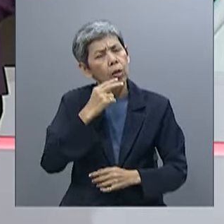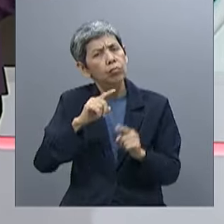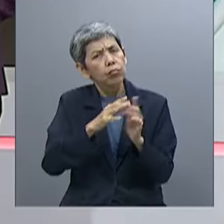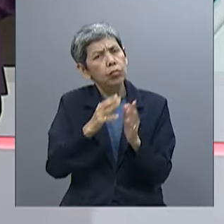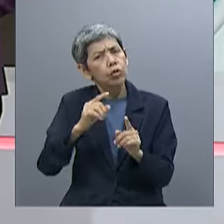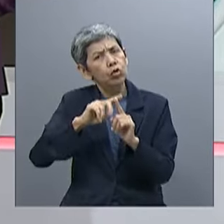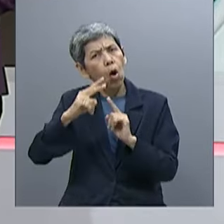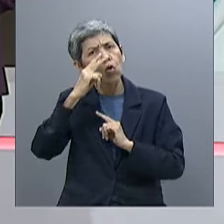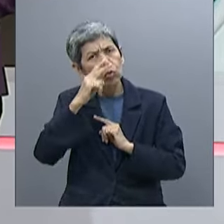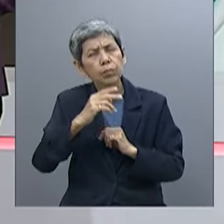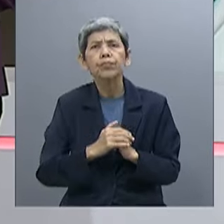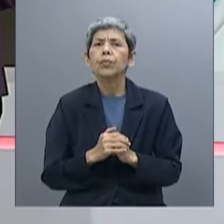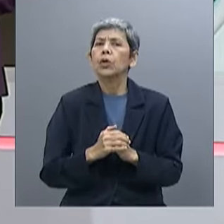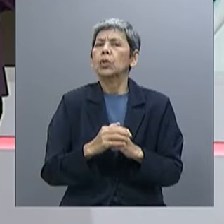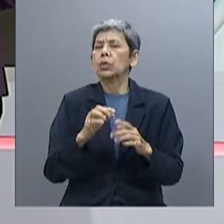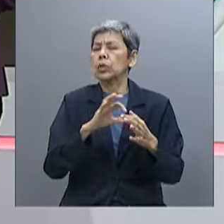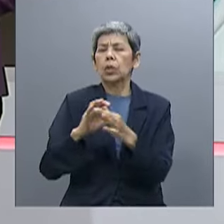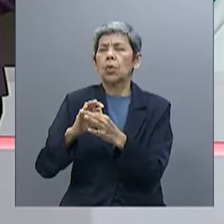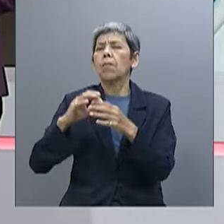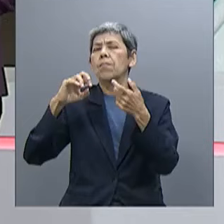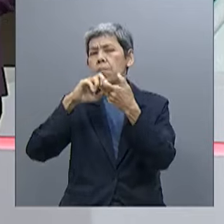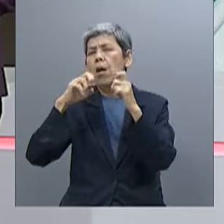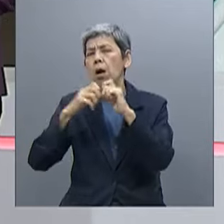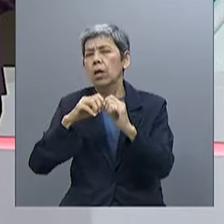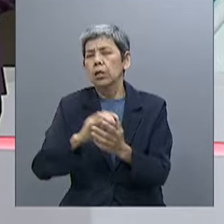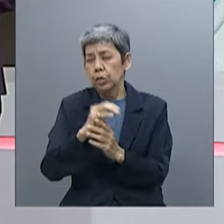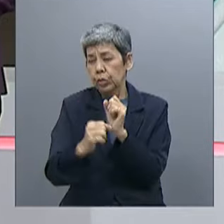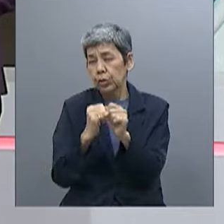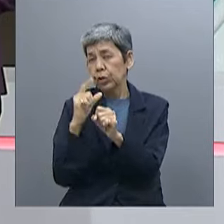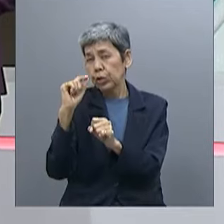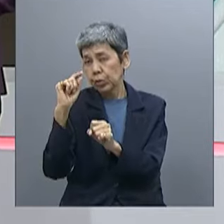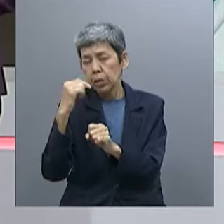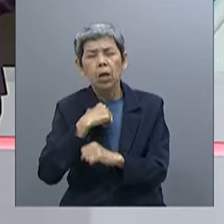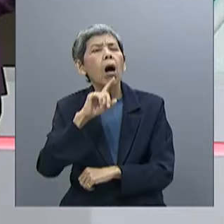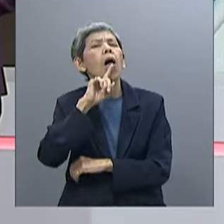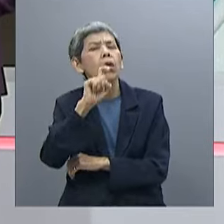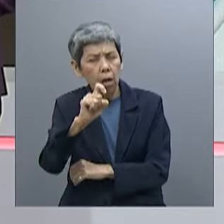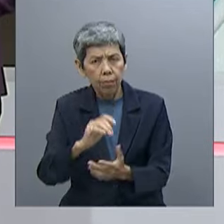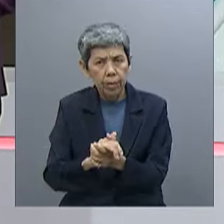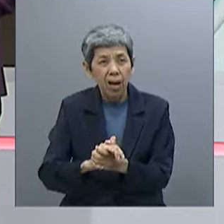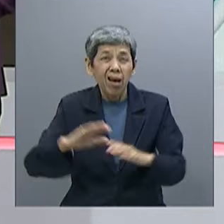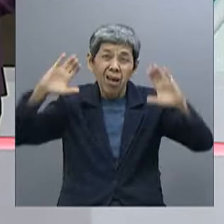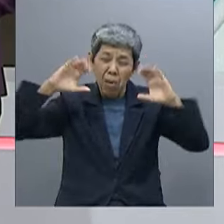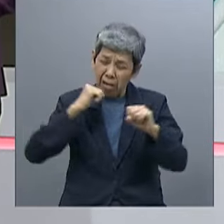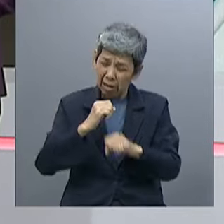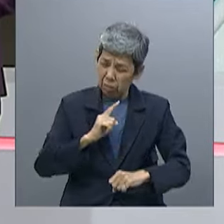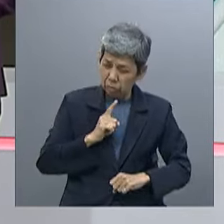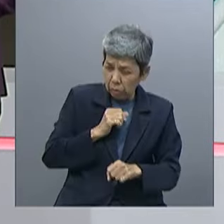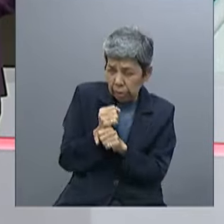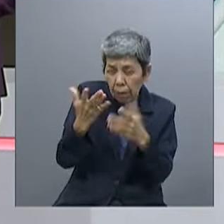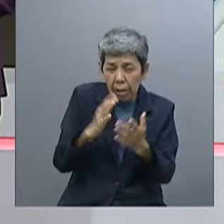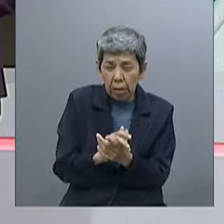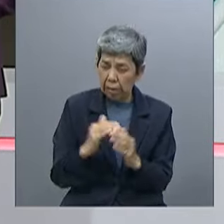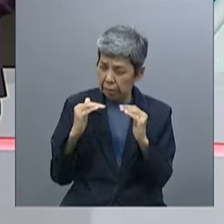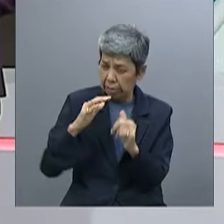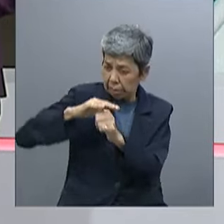ค่ะที่ถูกใช้เป็นประเด็นมาตลอด20ปีตั้งคำถามว่าเจ้าหน้าที่รัฐทำเกินกว่าเหตุละเมิดสิทธิ